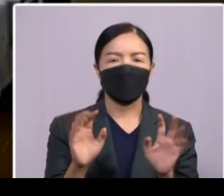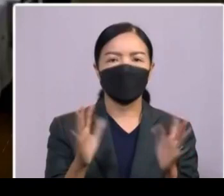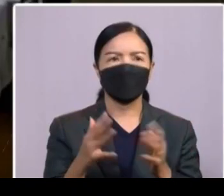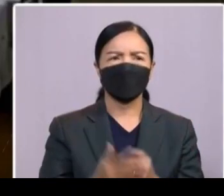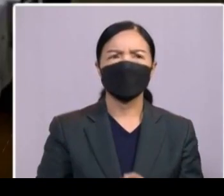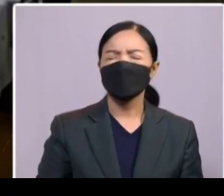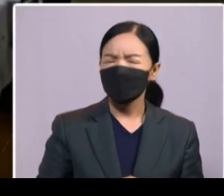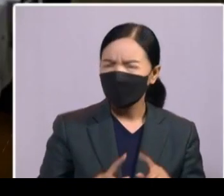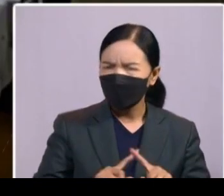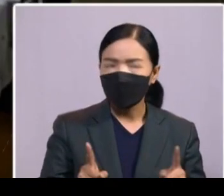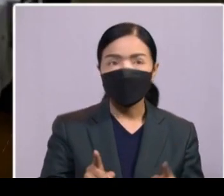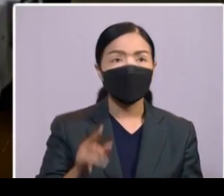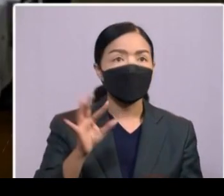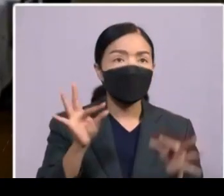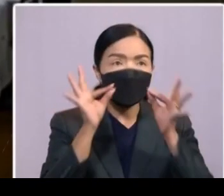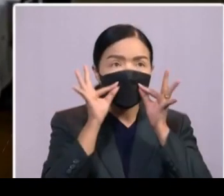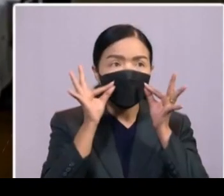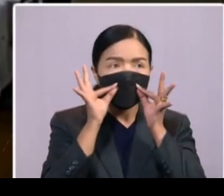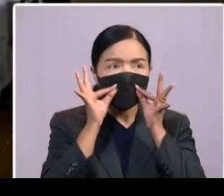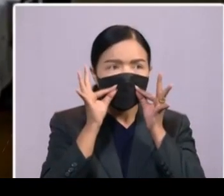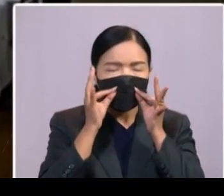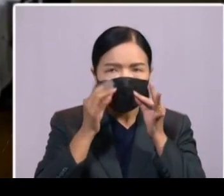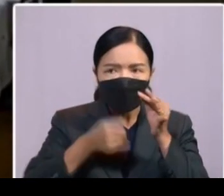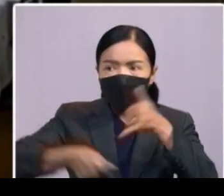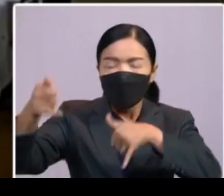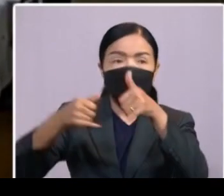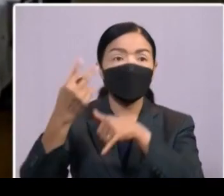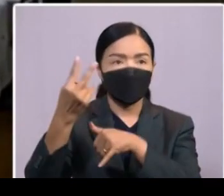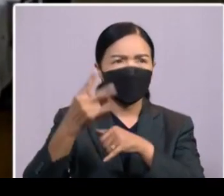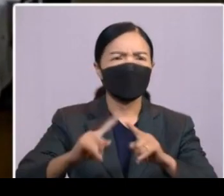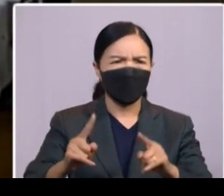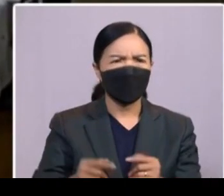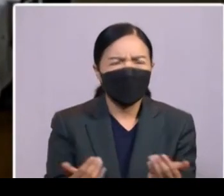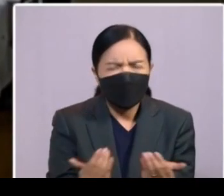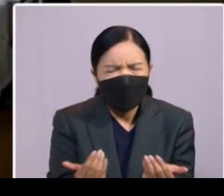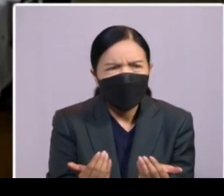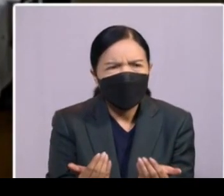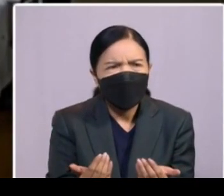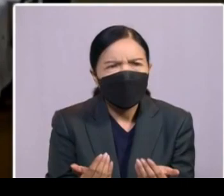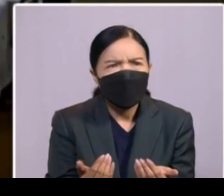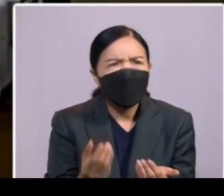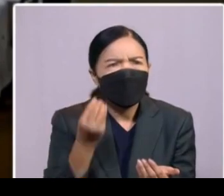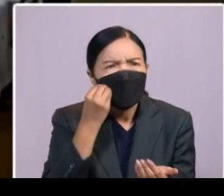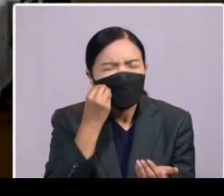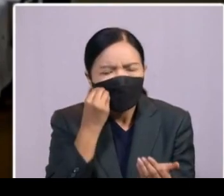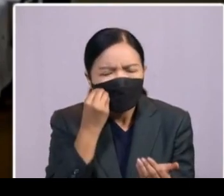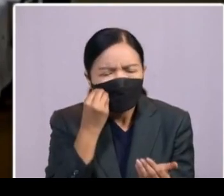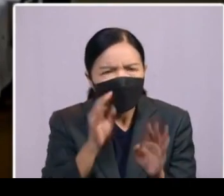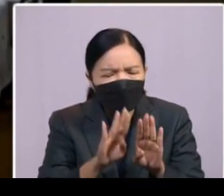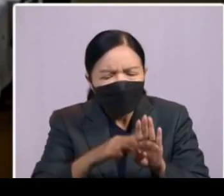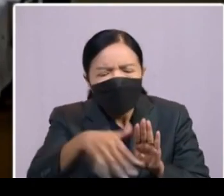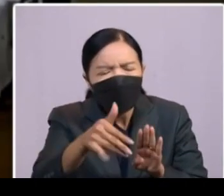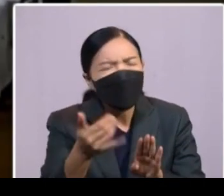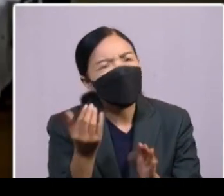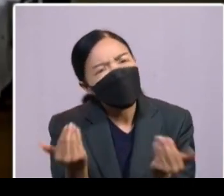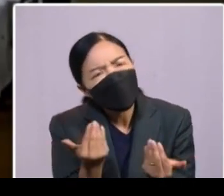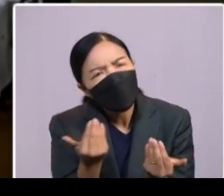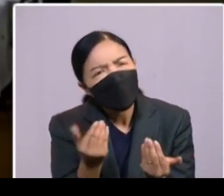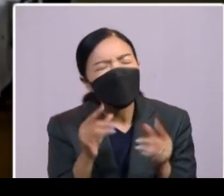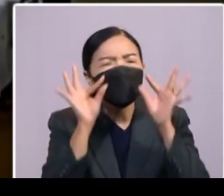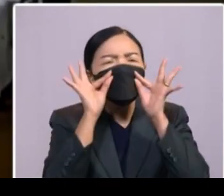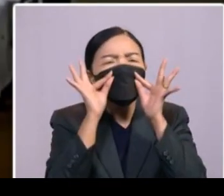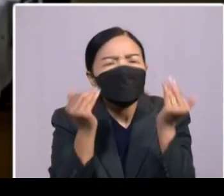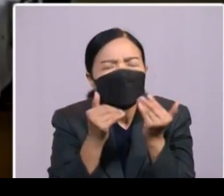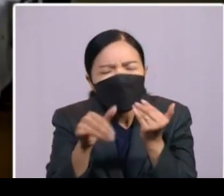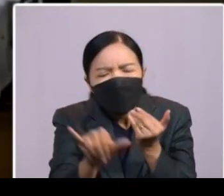แต่ว่าคุณผู้ชมคะแมวในบ้าน2ตัวเนี่ยรอดแต่จะมีลูกแมวตัวนึงนอนอยู่นอกบ้านหนีไม่ทันค่ะโด